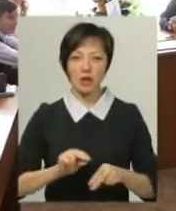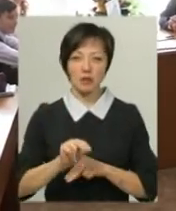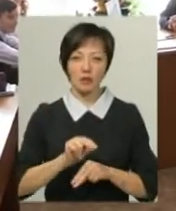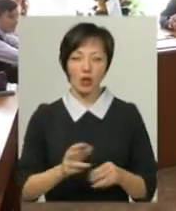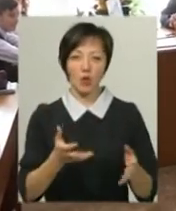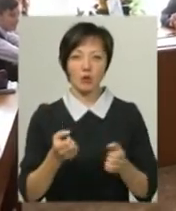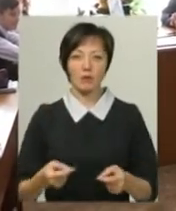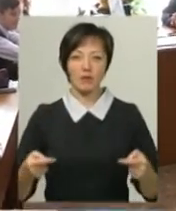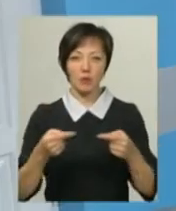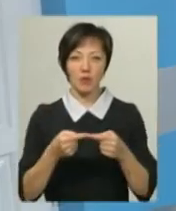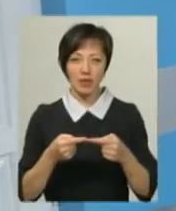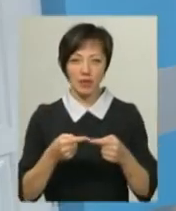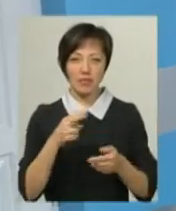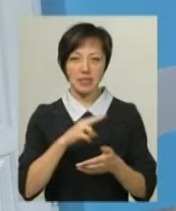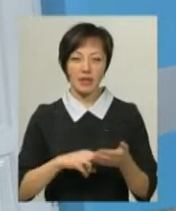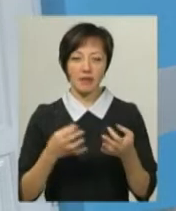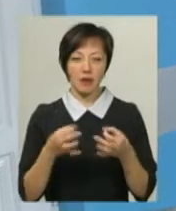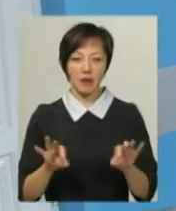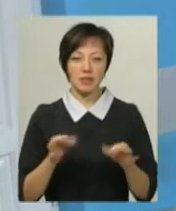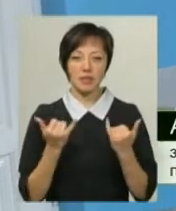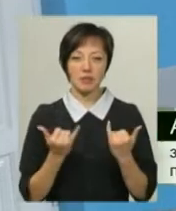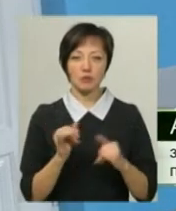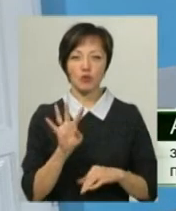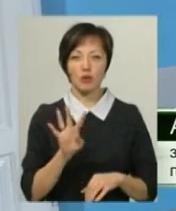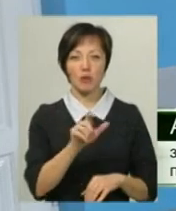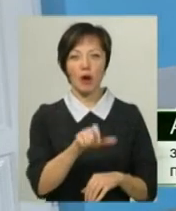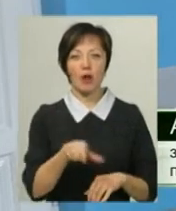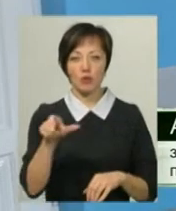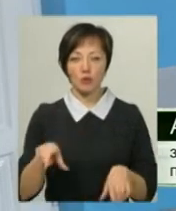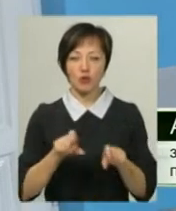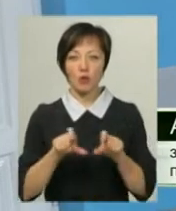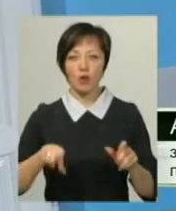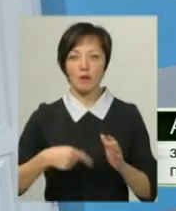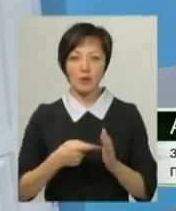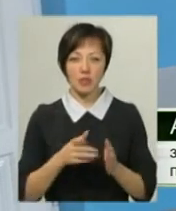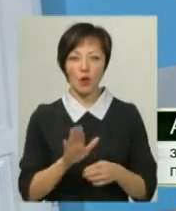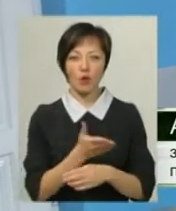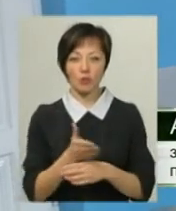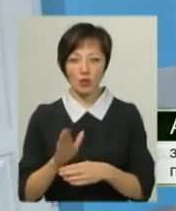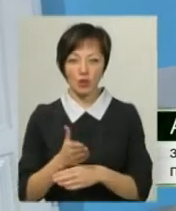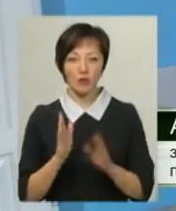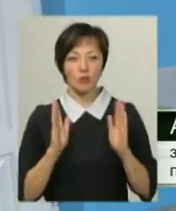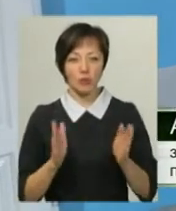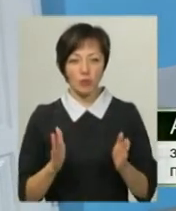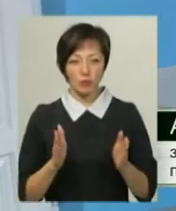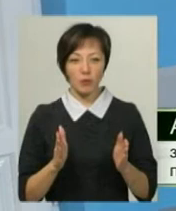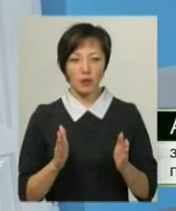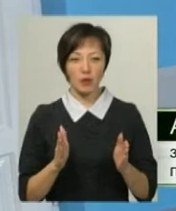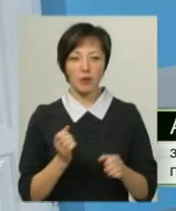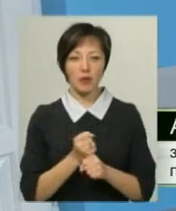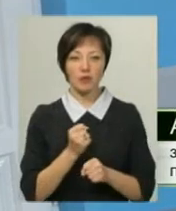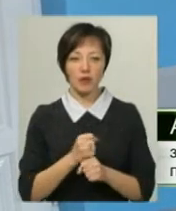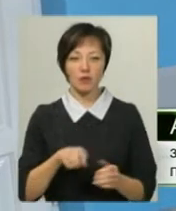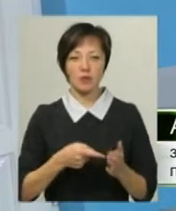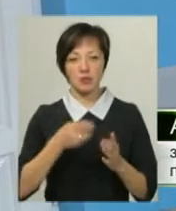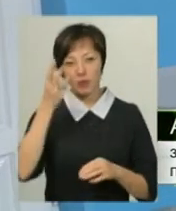отримали відповідний сертифікат. Наразі за цими чотирма людьми школи в місті розподілені, ми будемо переважно працювати